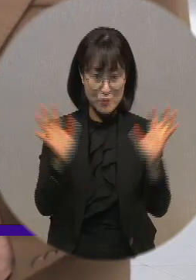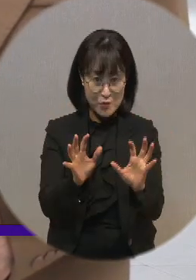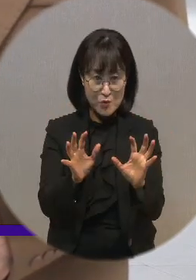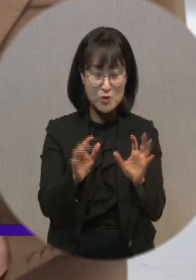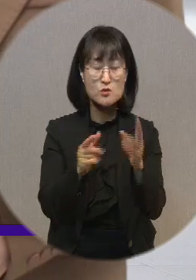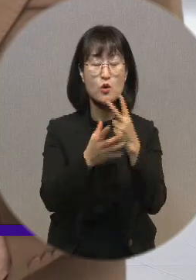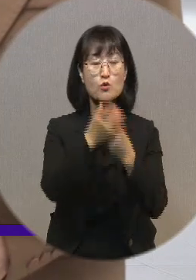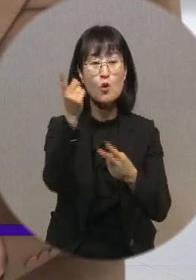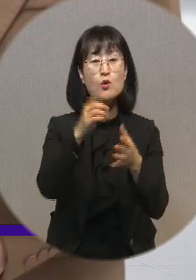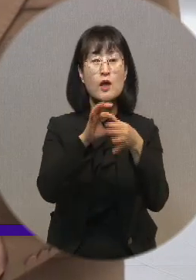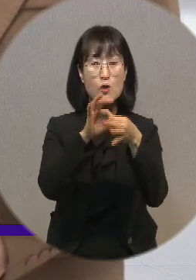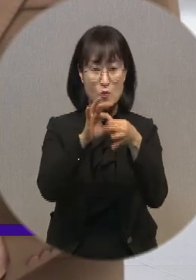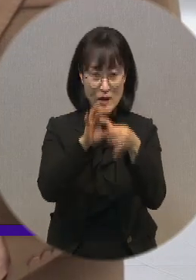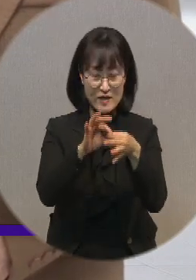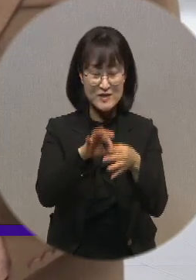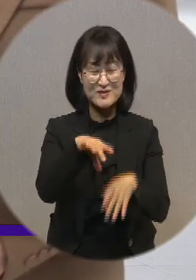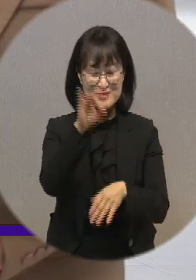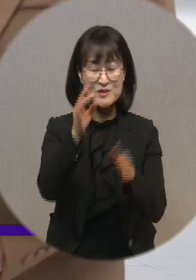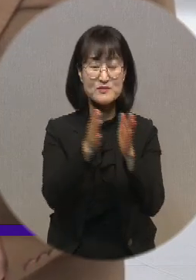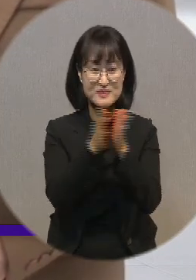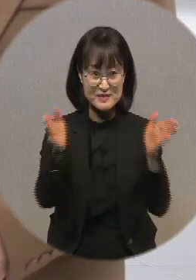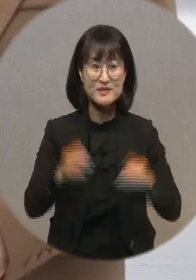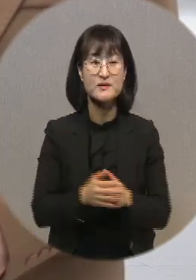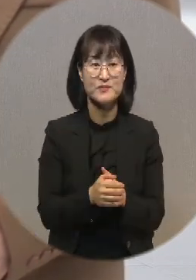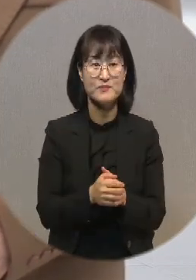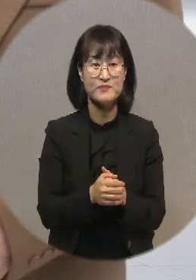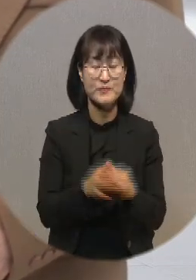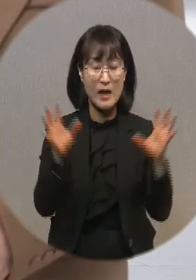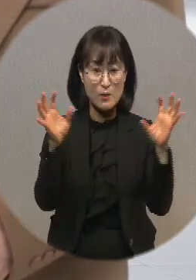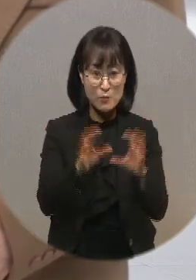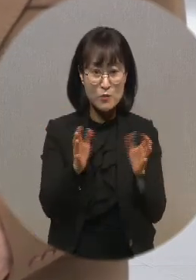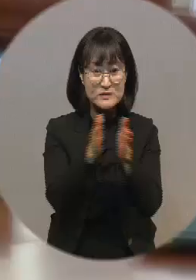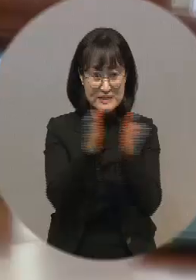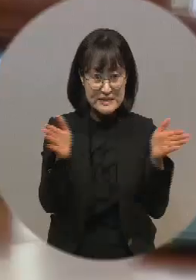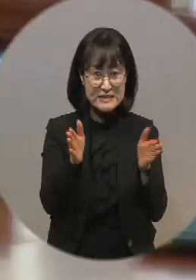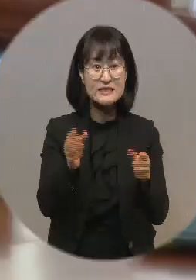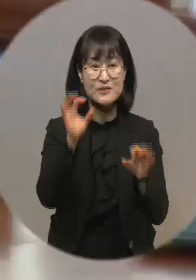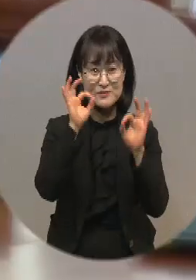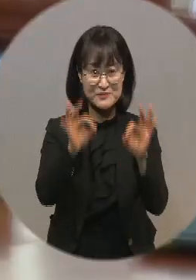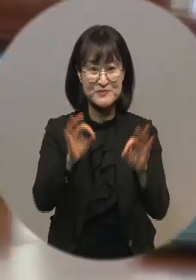미래 첫걸음을 내딛었는데요. 발대식 현장을 함께 보시죠.